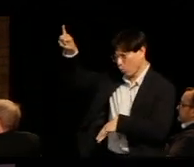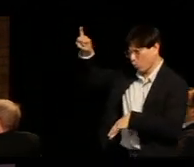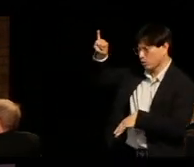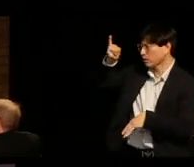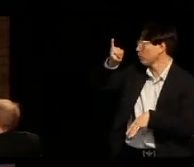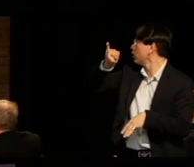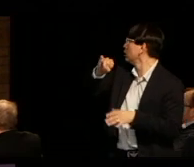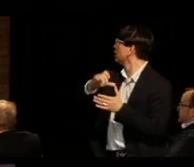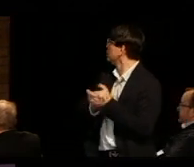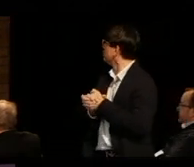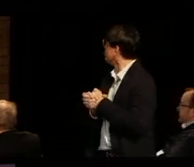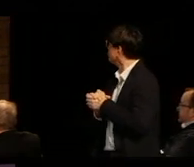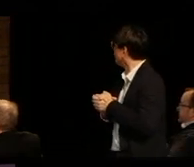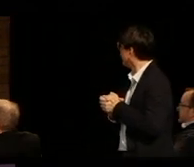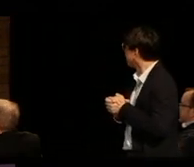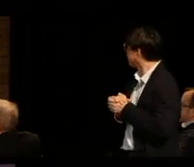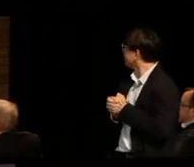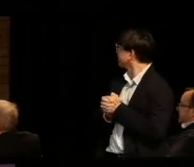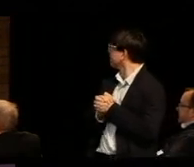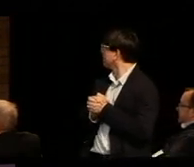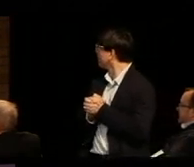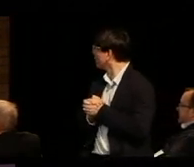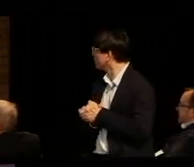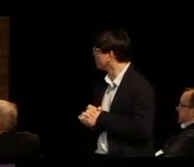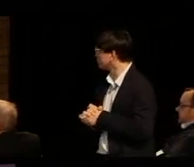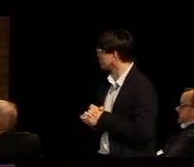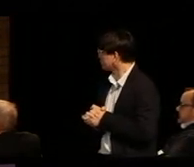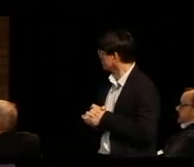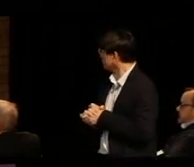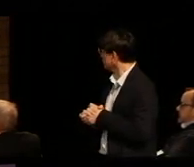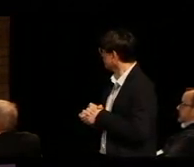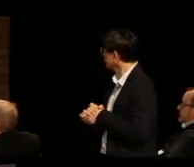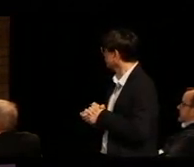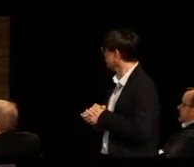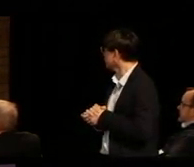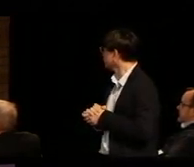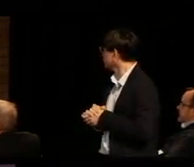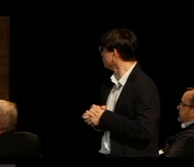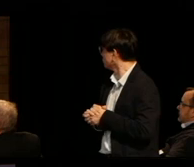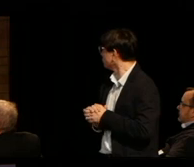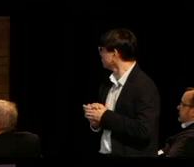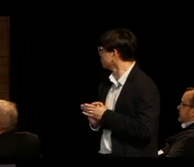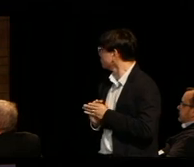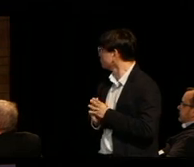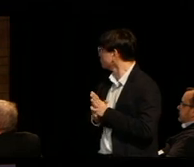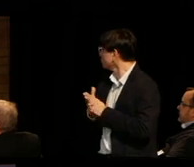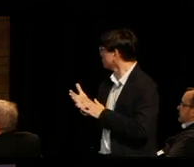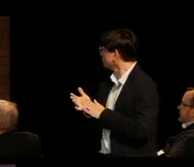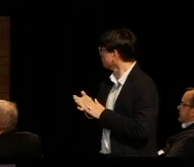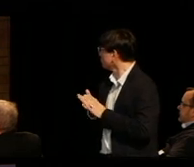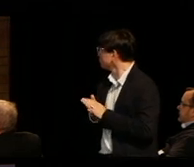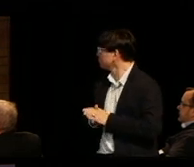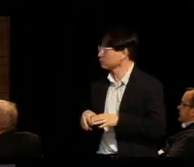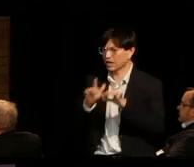approfondire ci sono tantissime cose belle on vi abbiamo segnalato semplicemente appunto il sito del settore disabili